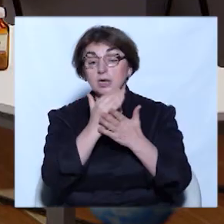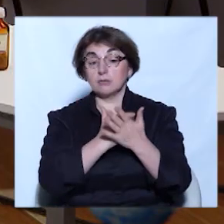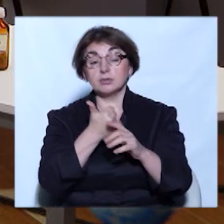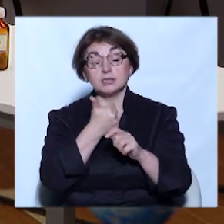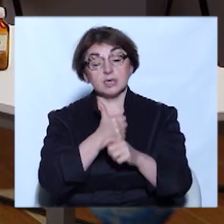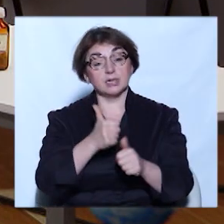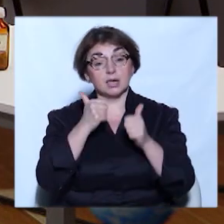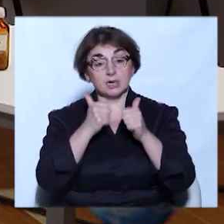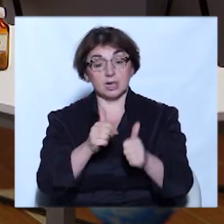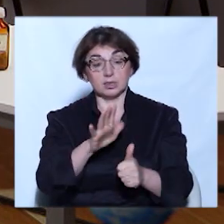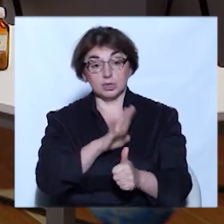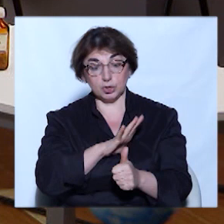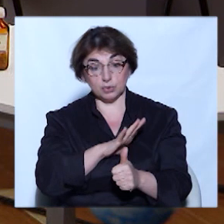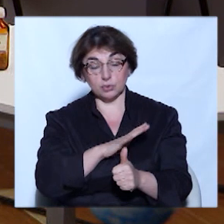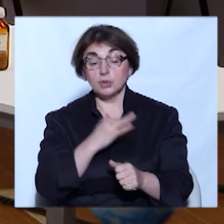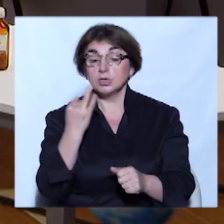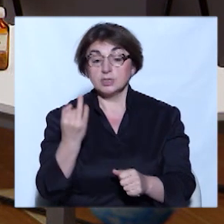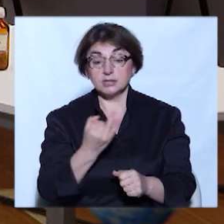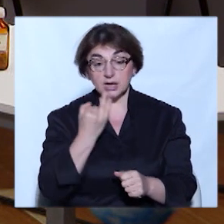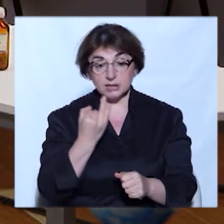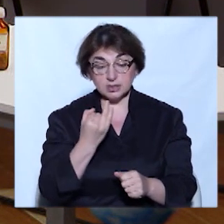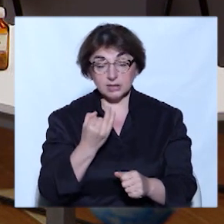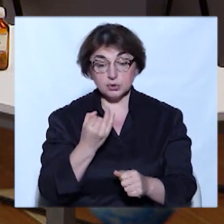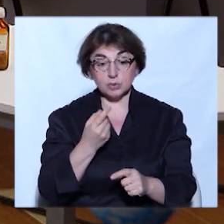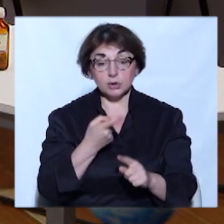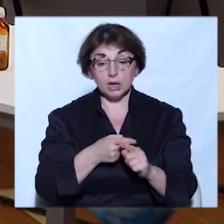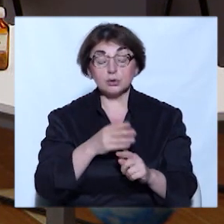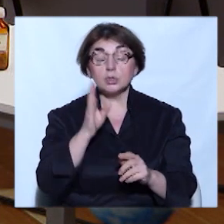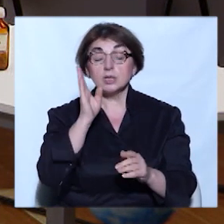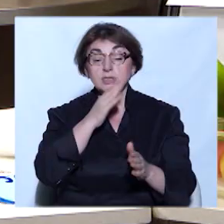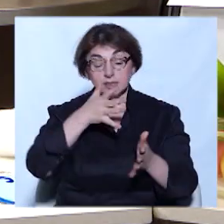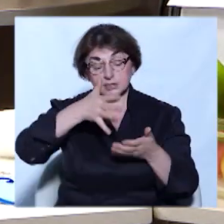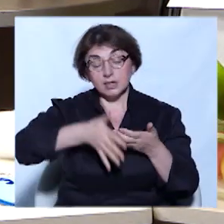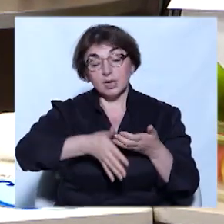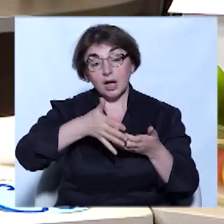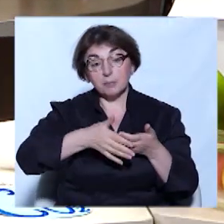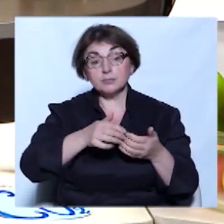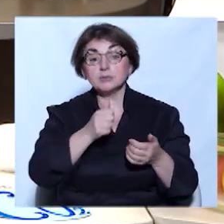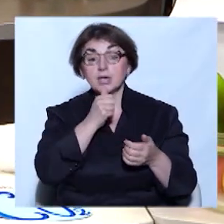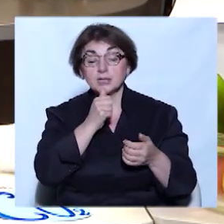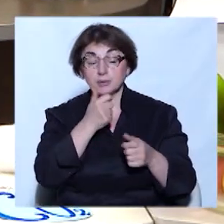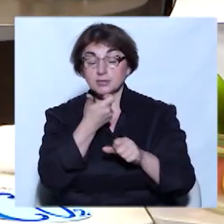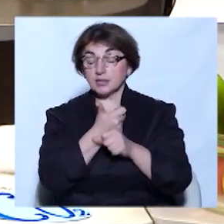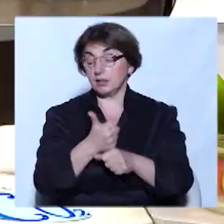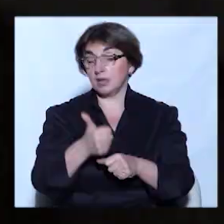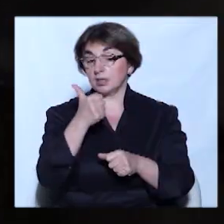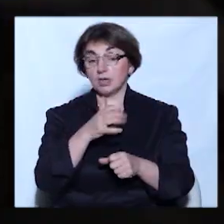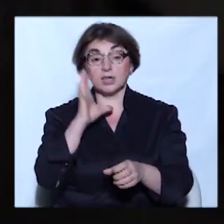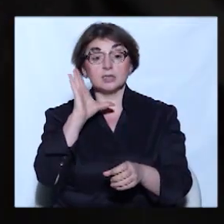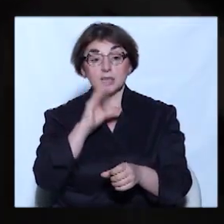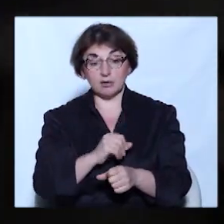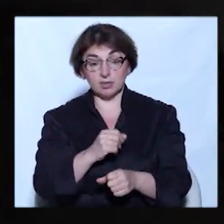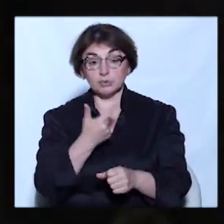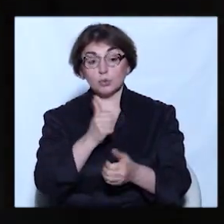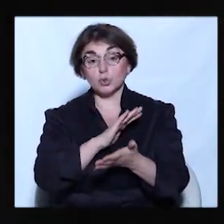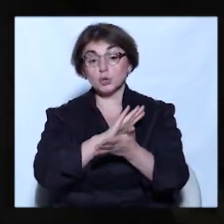დატვირთული, თუ არ ვცდები საინტერესო, იმიტომ რომ წყლის გაფილტრის ექსპერიმენტის არაჩვეულებრივად გამოგვივიდა, ნახეთ როგორი კამკამა